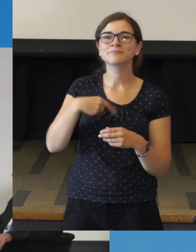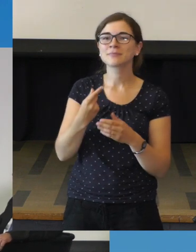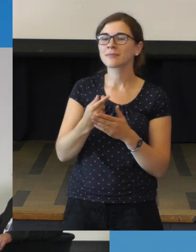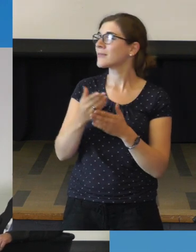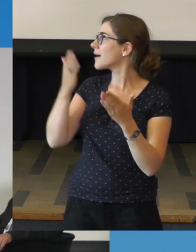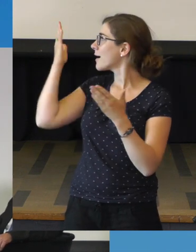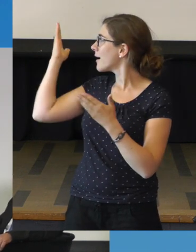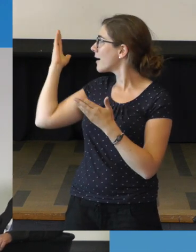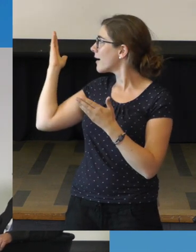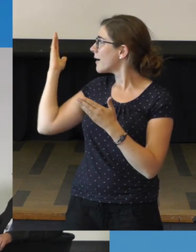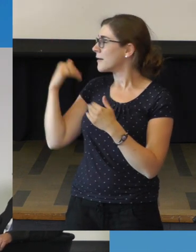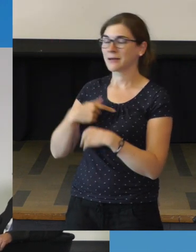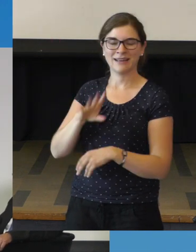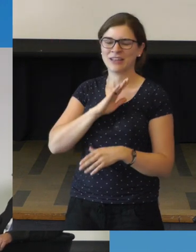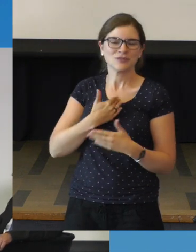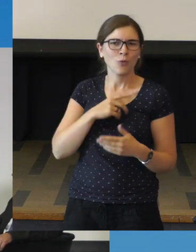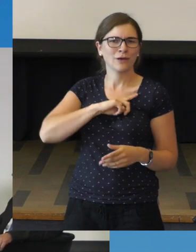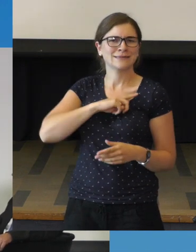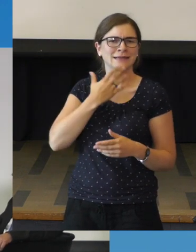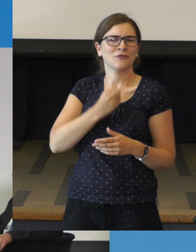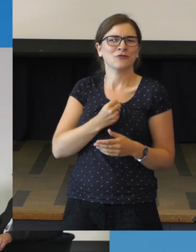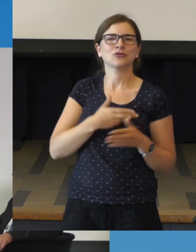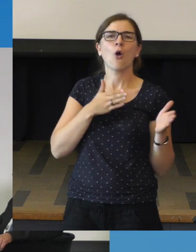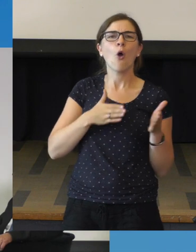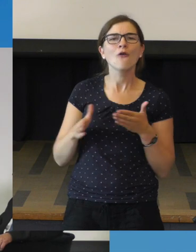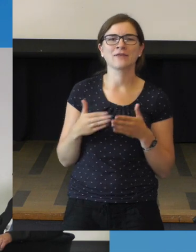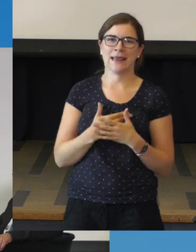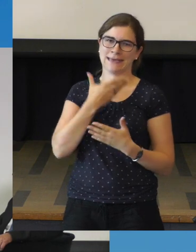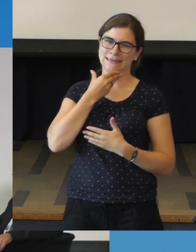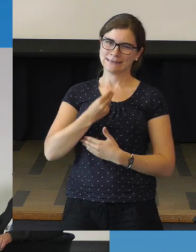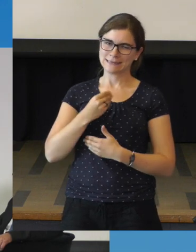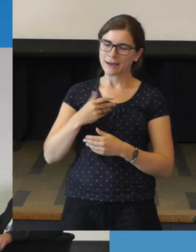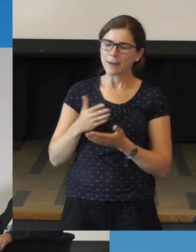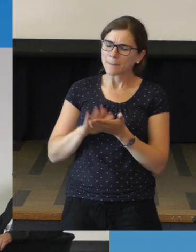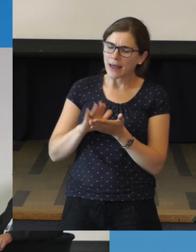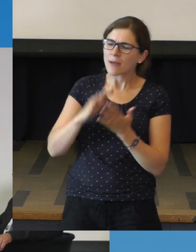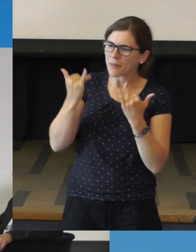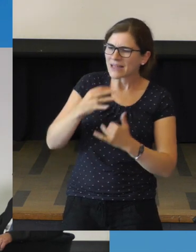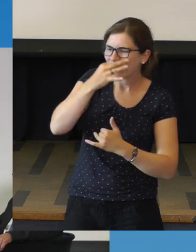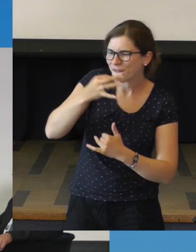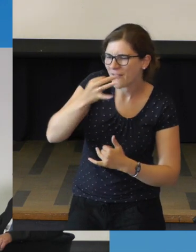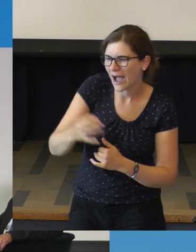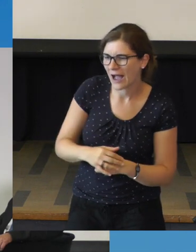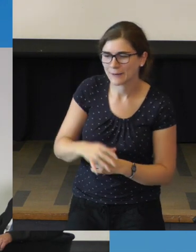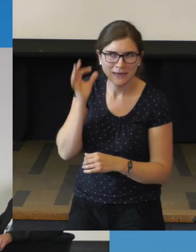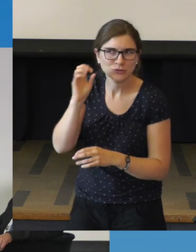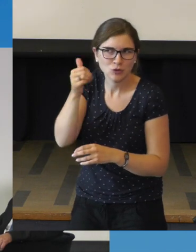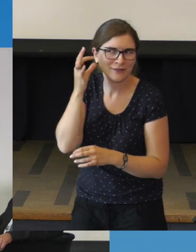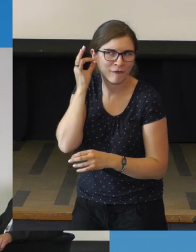hinter mir sehen und die Medizinmänner hatten mal die Vorfahrt. Jetzt mache ich mit der Dame